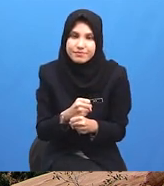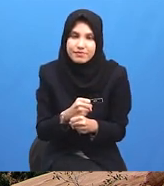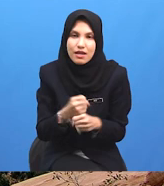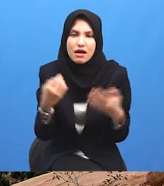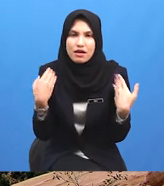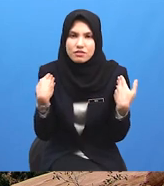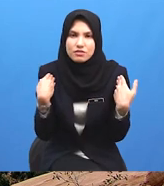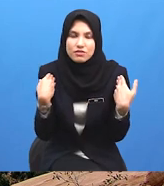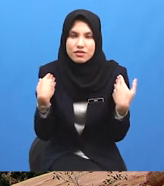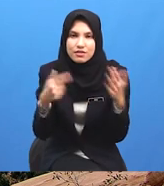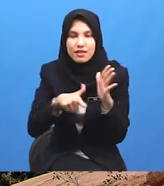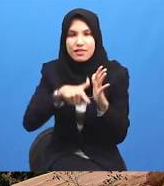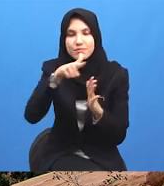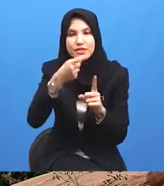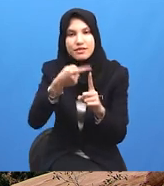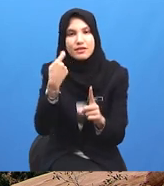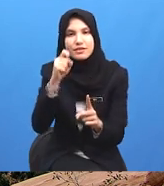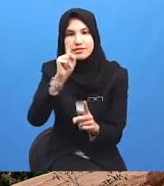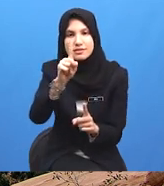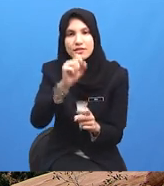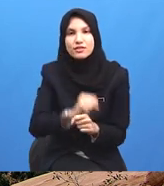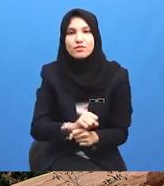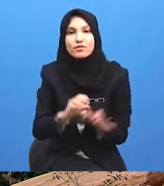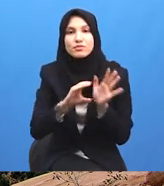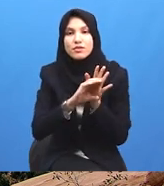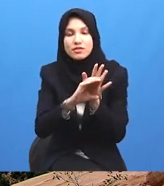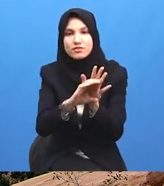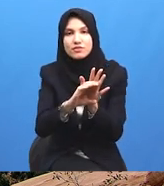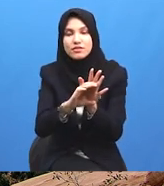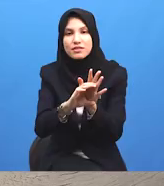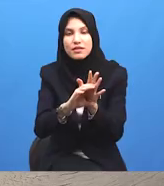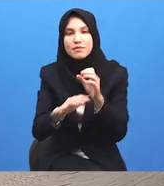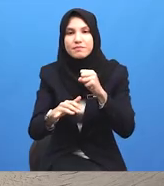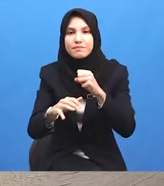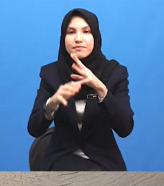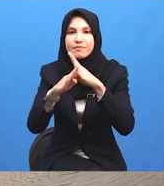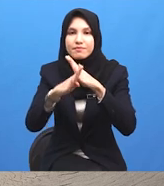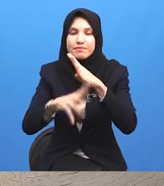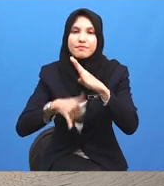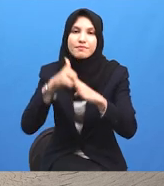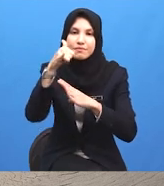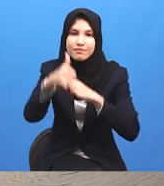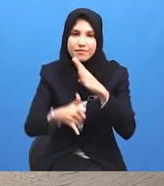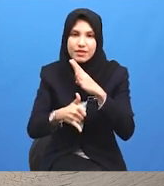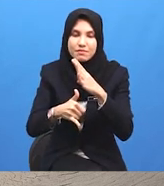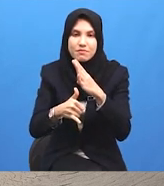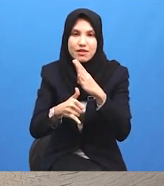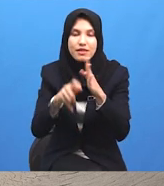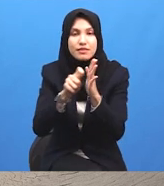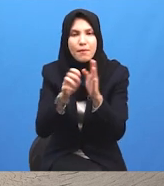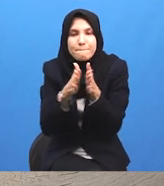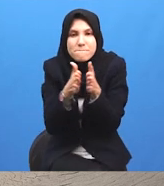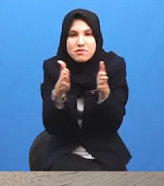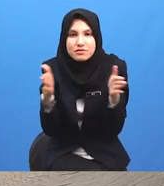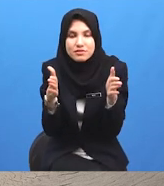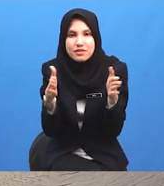daripada satu satelit semula jadi. Sebagai contoh, planet Mustari, iaitu planet terbesar di dalam sistem